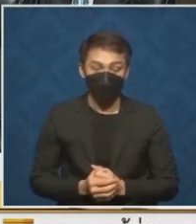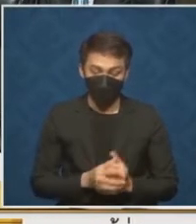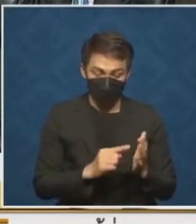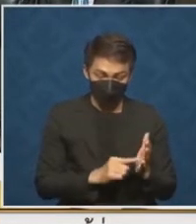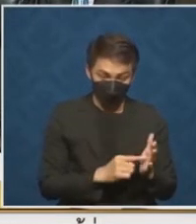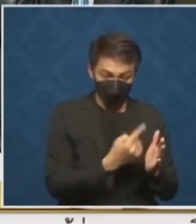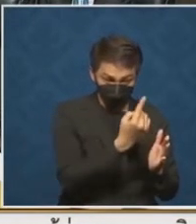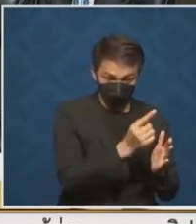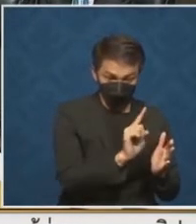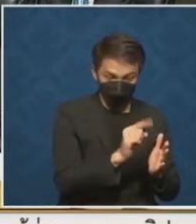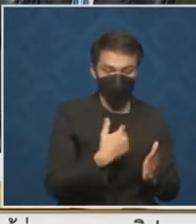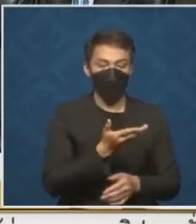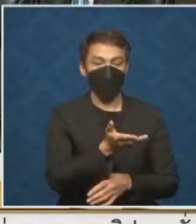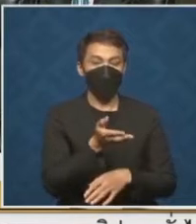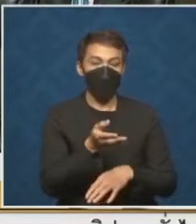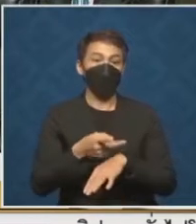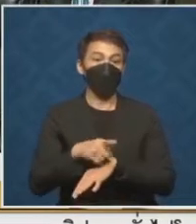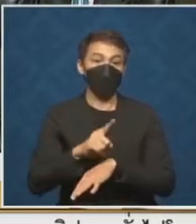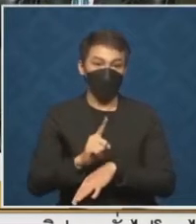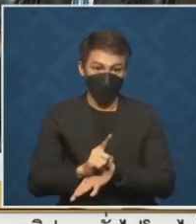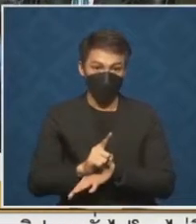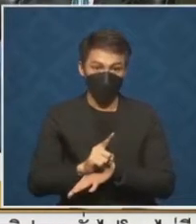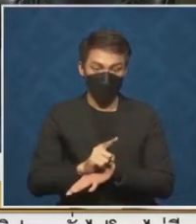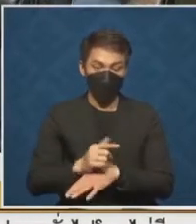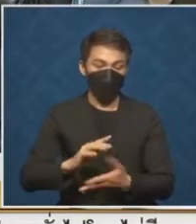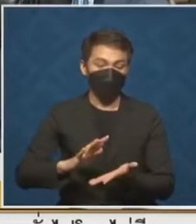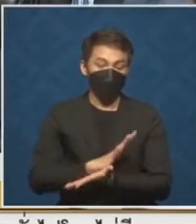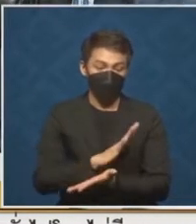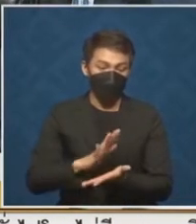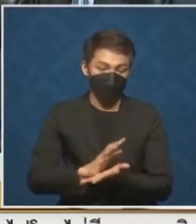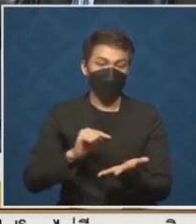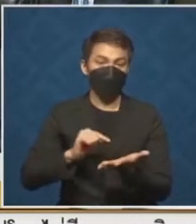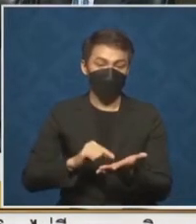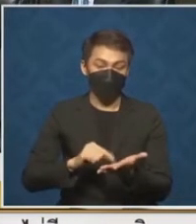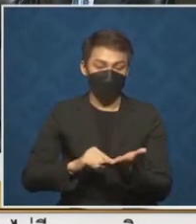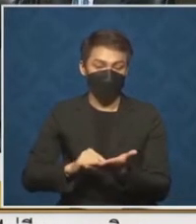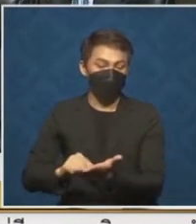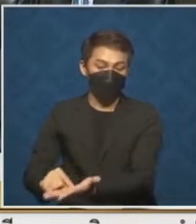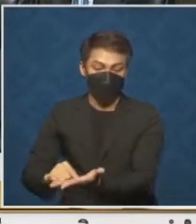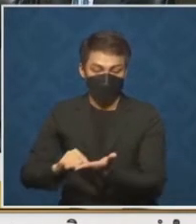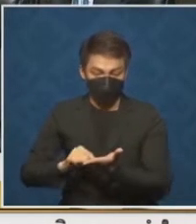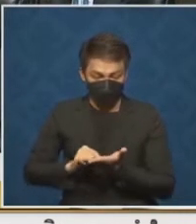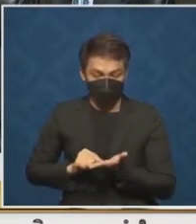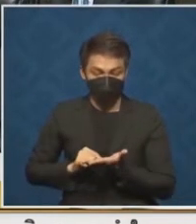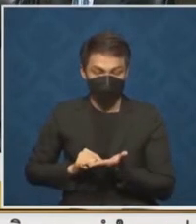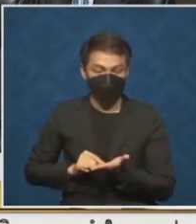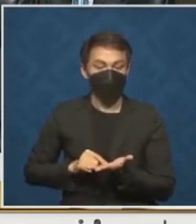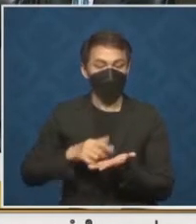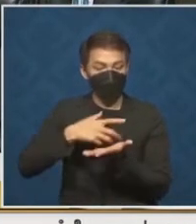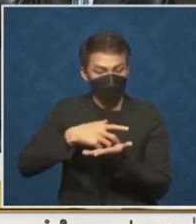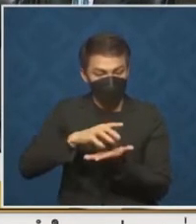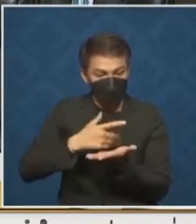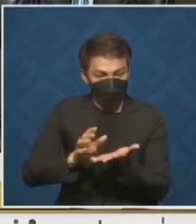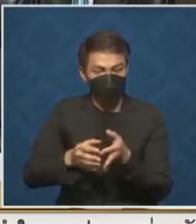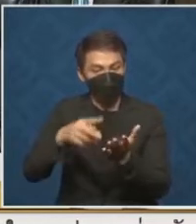ประธานได้อ่านเอกสารซึ่งเป็นตัวญัตติเพื่อแถลงญัตติต่อท่านประธานผ่านไป